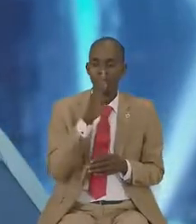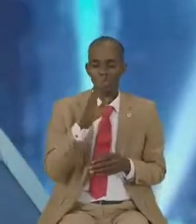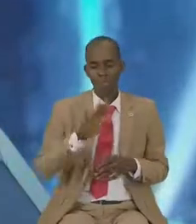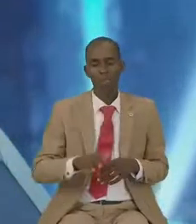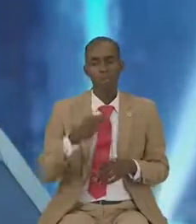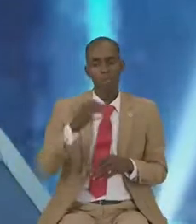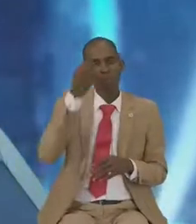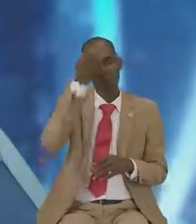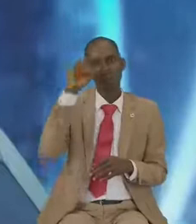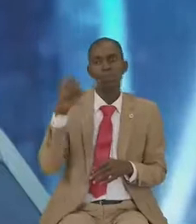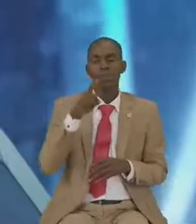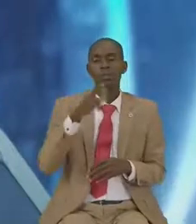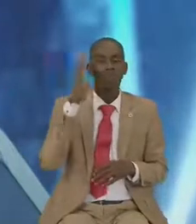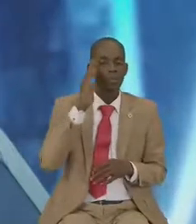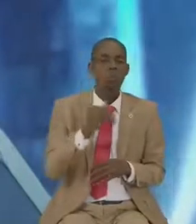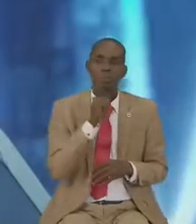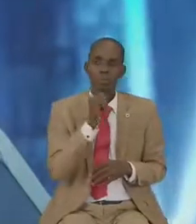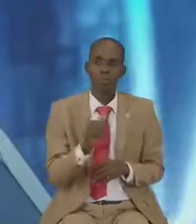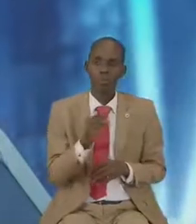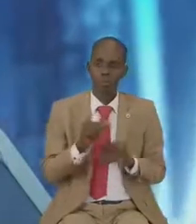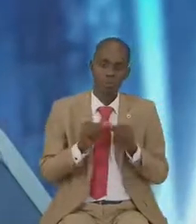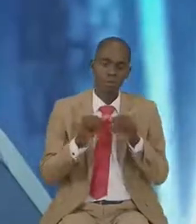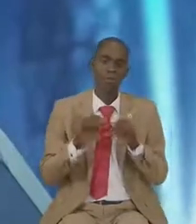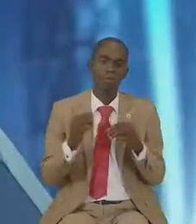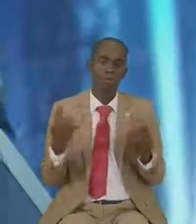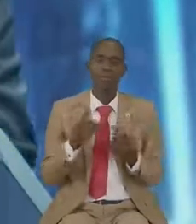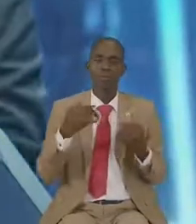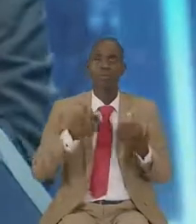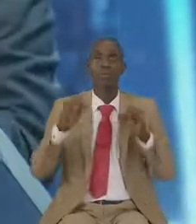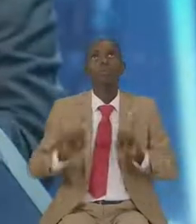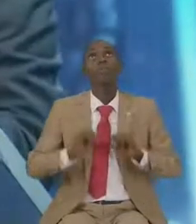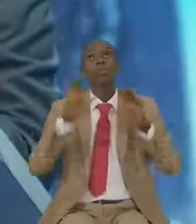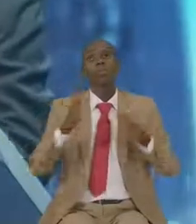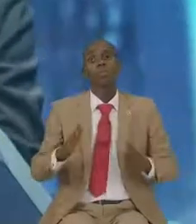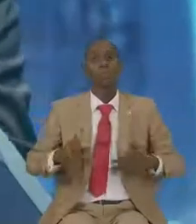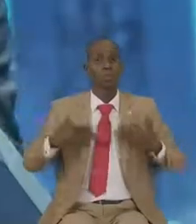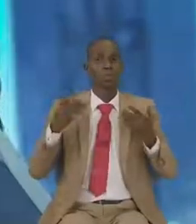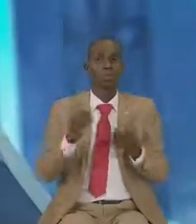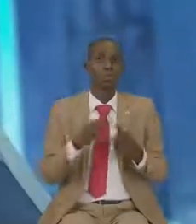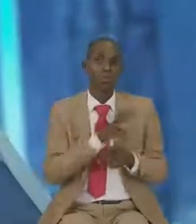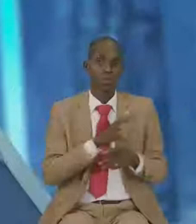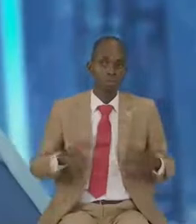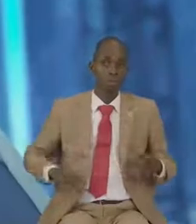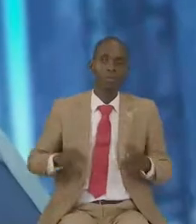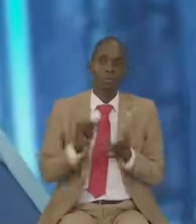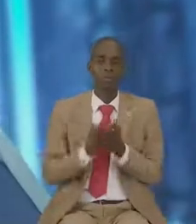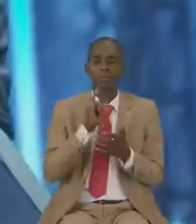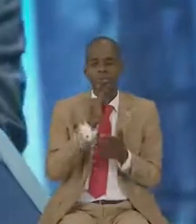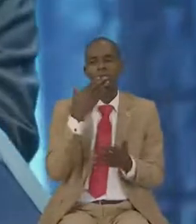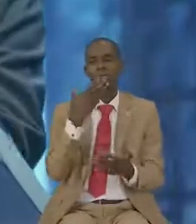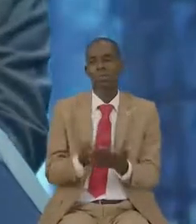Dieu, que tu ne vas plus rester un enfant de désobéissance. Tu as